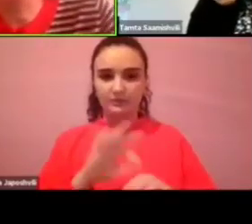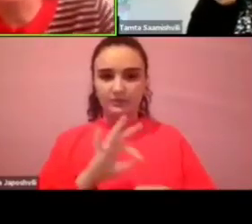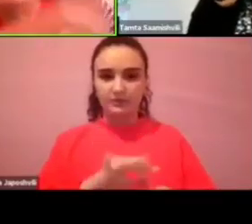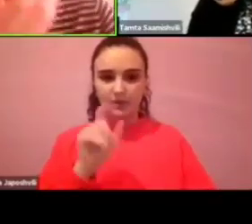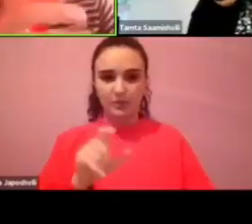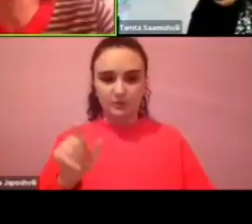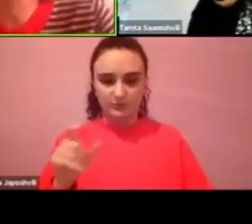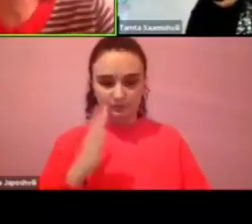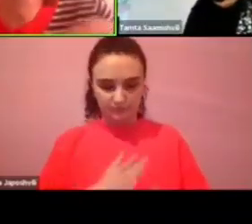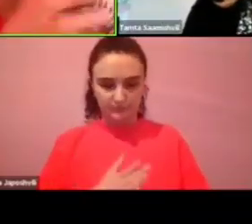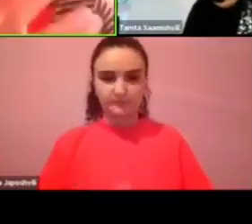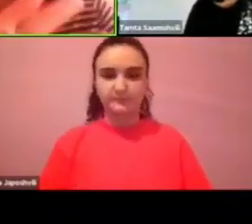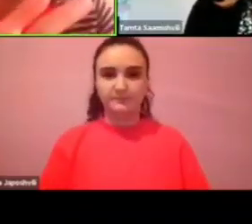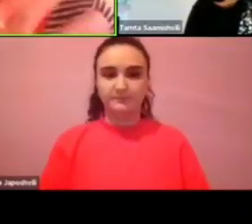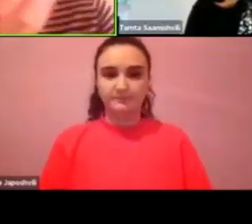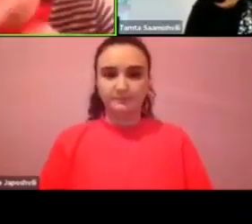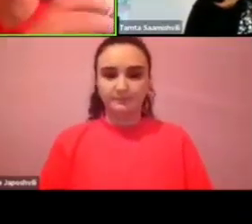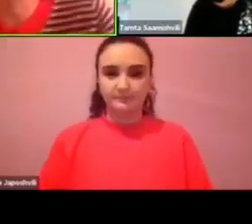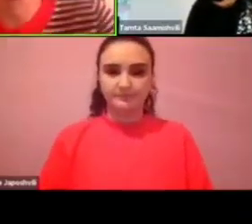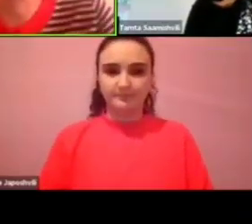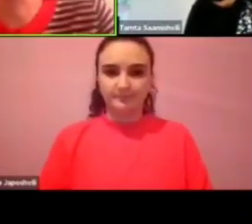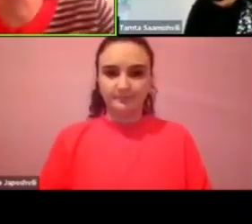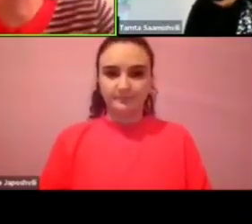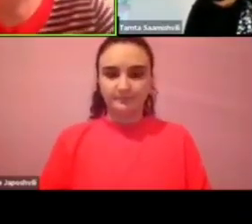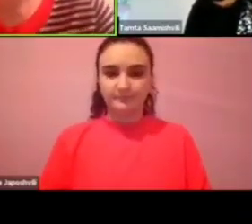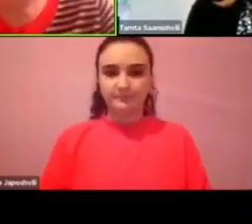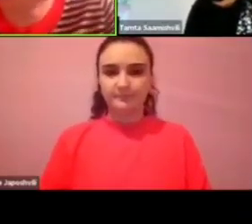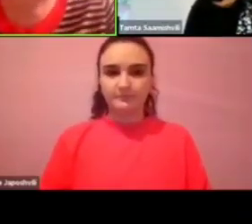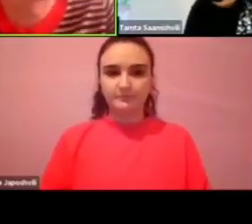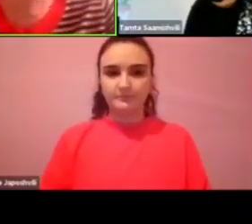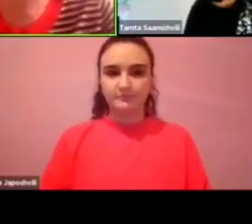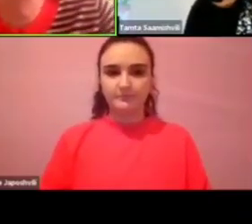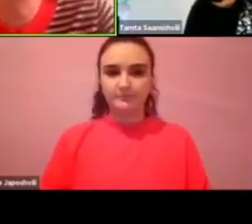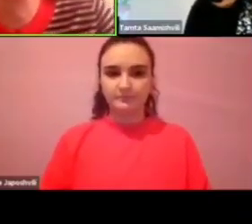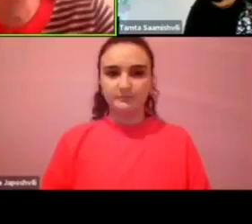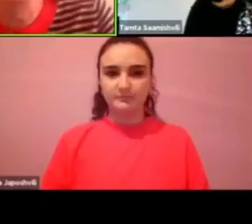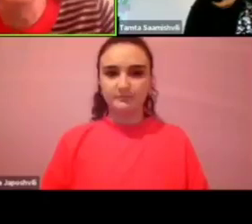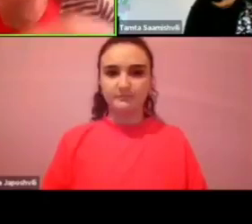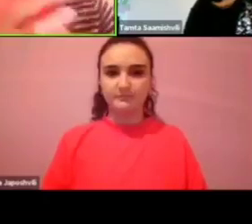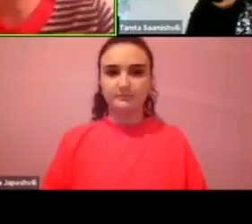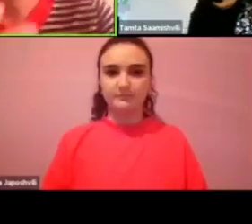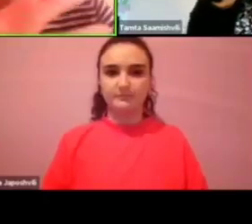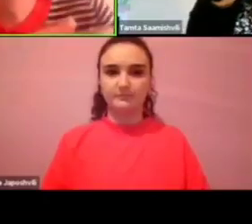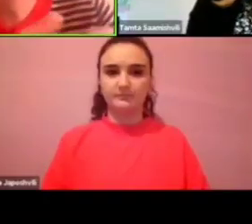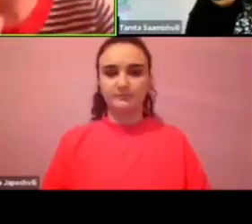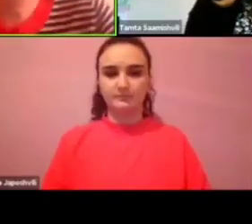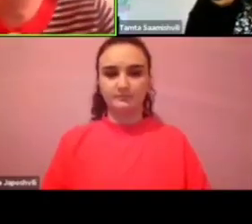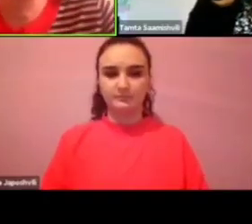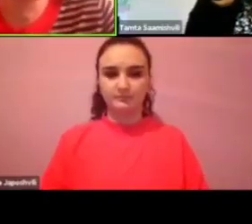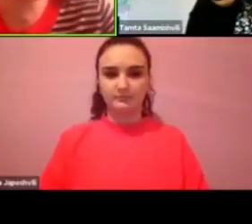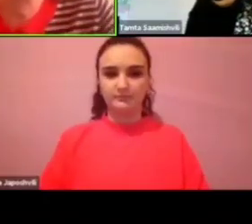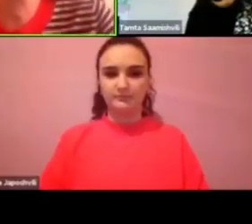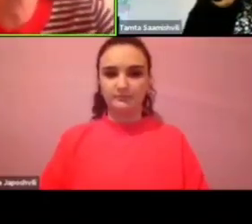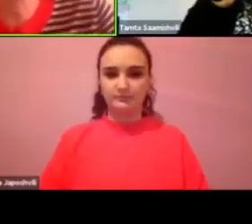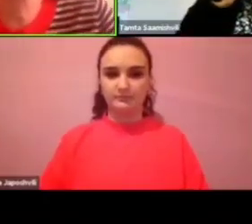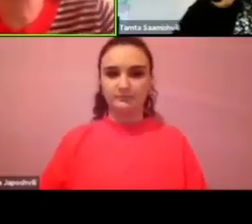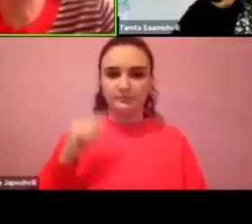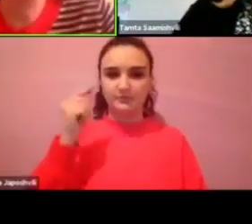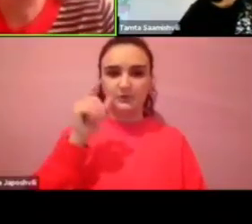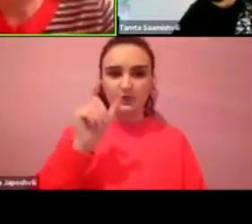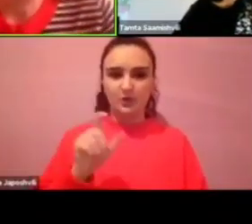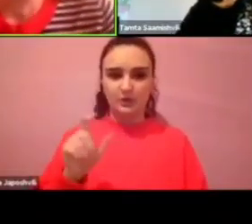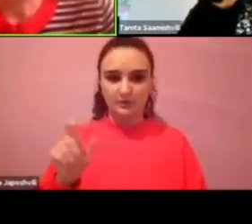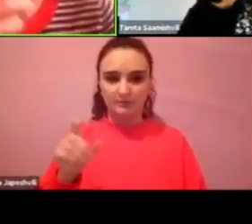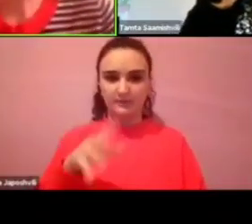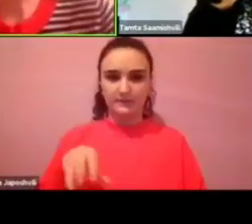დიაგნოზით დიაგნოსტირდება თუმცა ხა დიაგნოზს როგორც წესი არ ვარქმევთ ხოლმე ექიმები ხო ფსიქიატრები ნევროლოგები